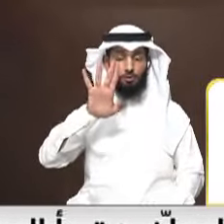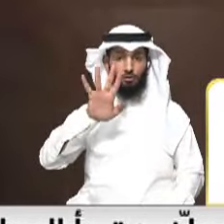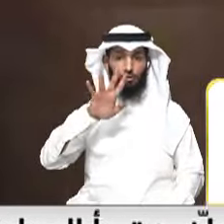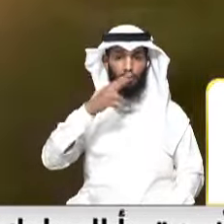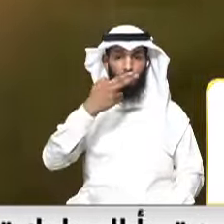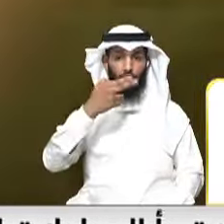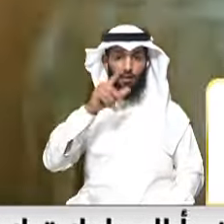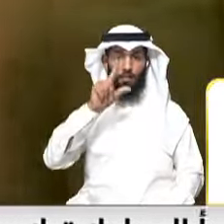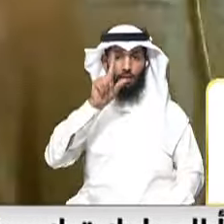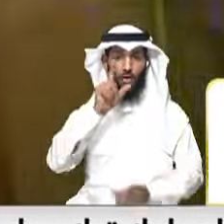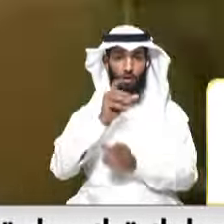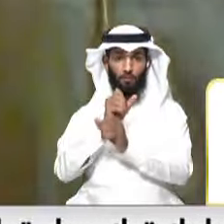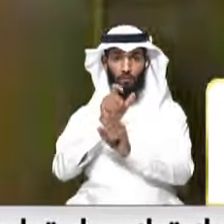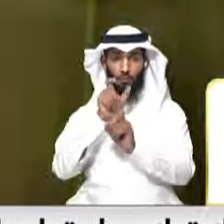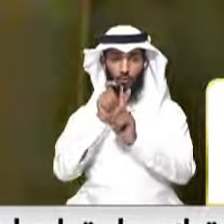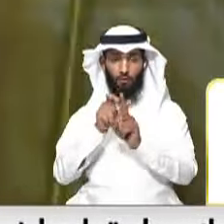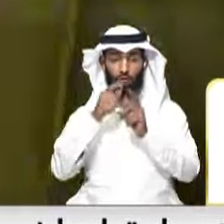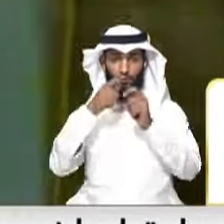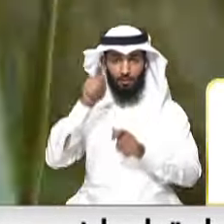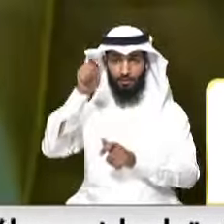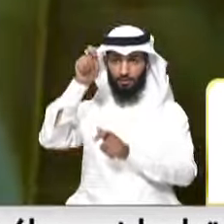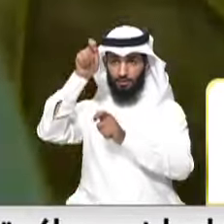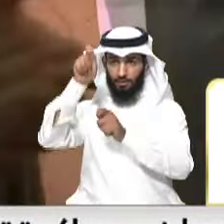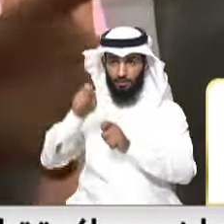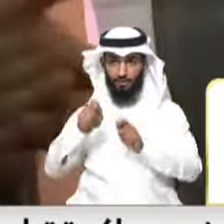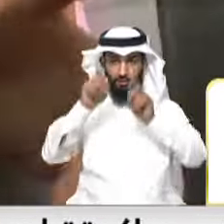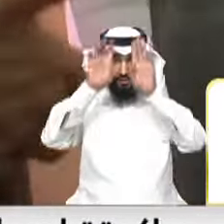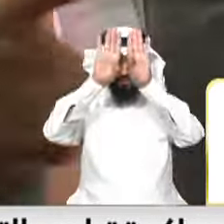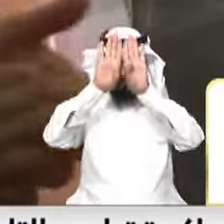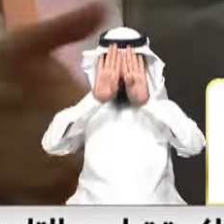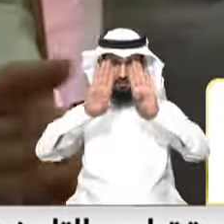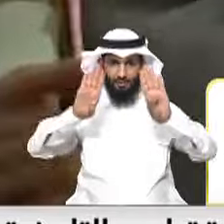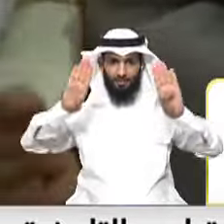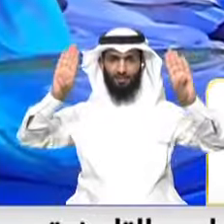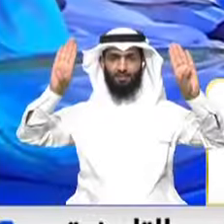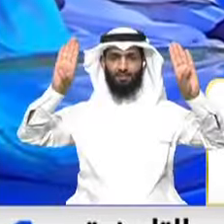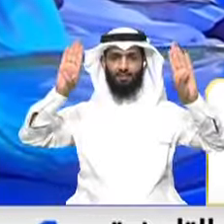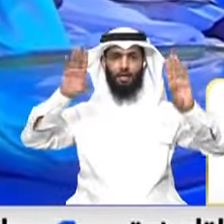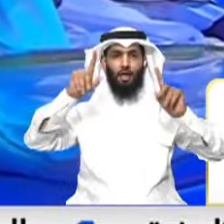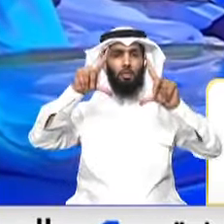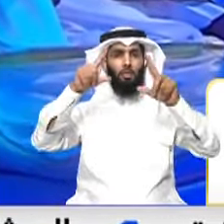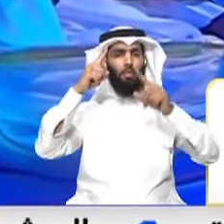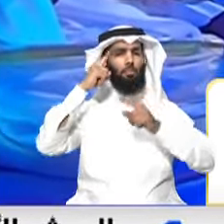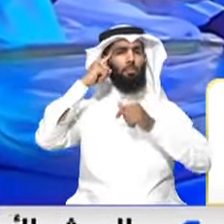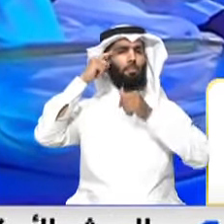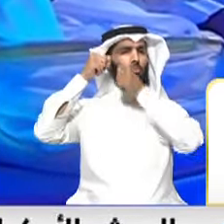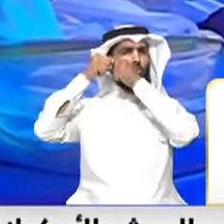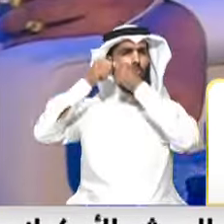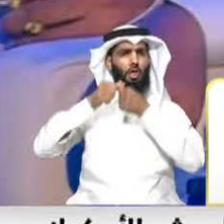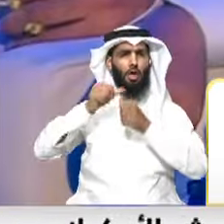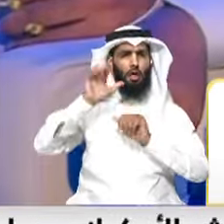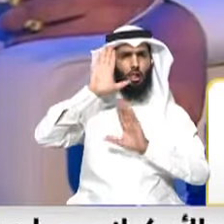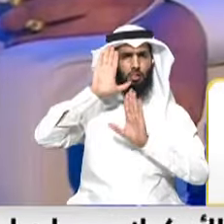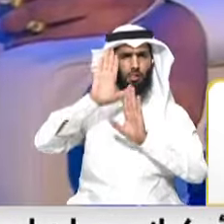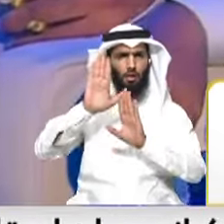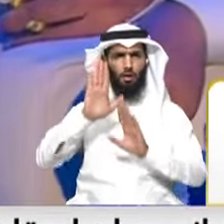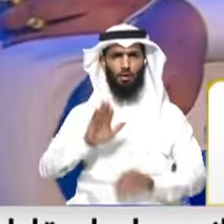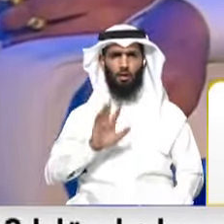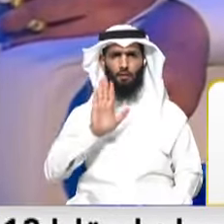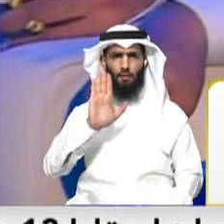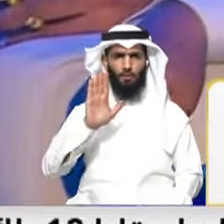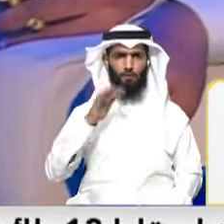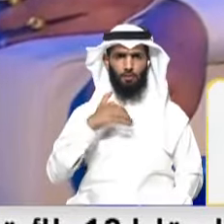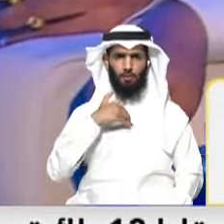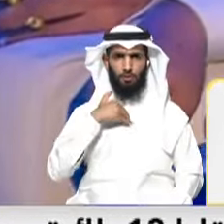ورعاه بإزاحة الستار عن اللوحة التذكارية للمشروع. وشهد الحفل سمو الشيخ أحمد عبد الله